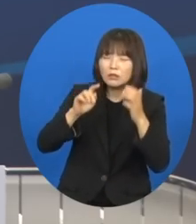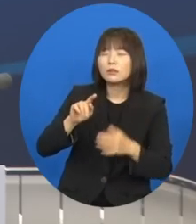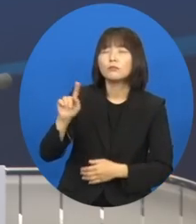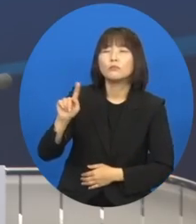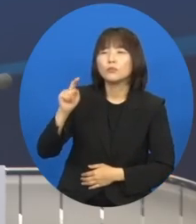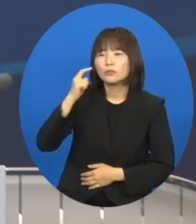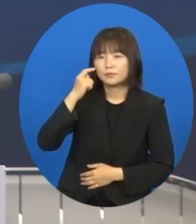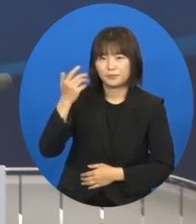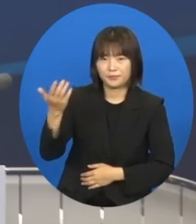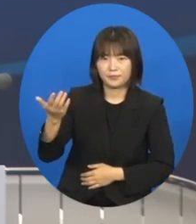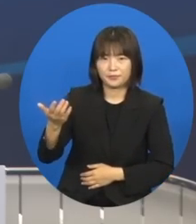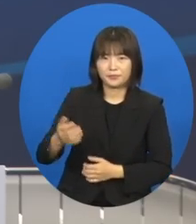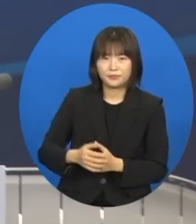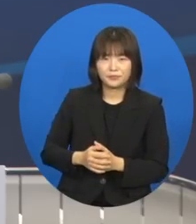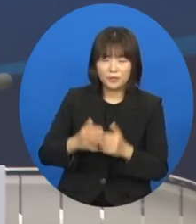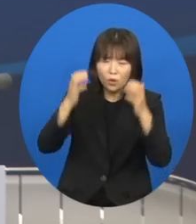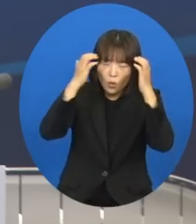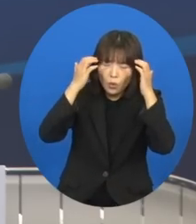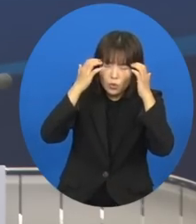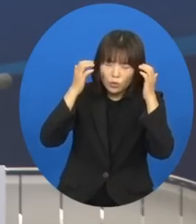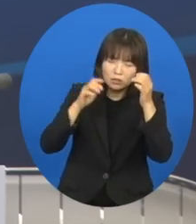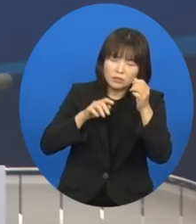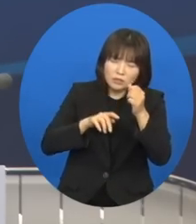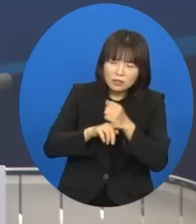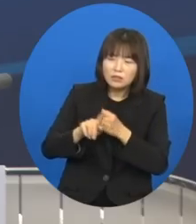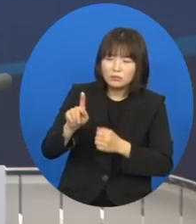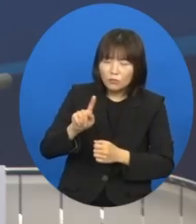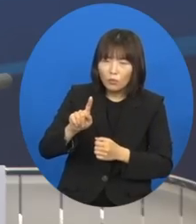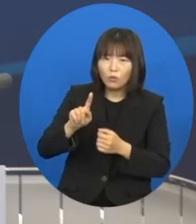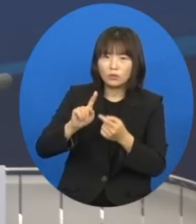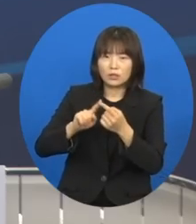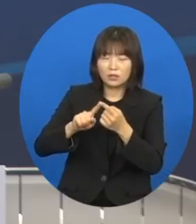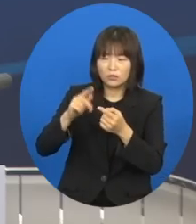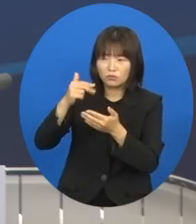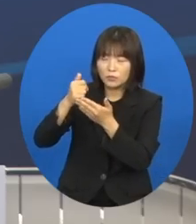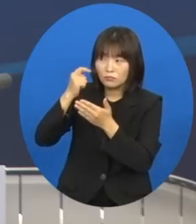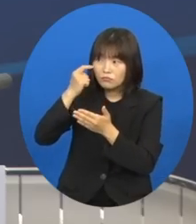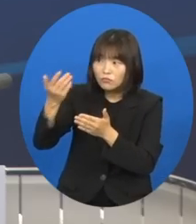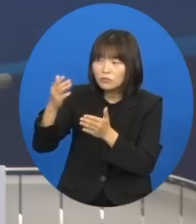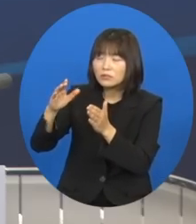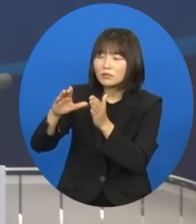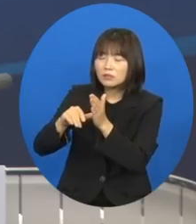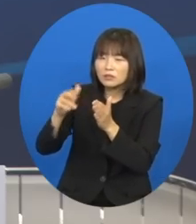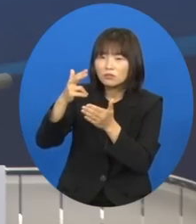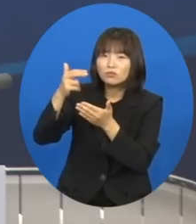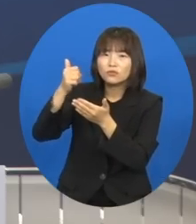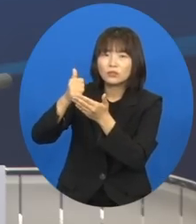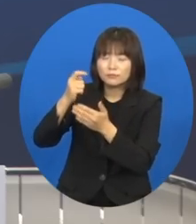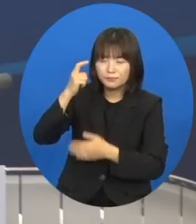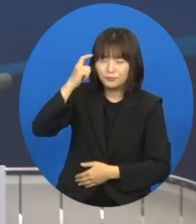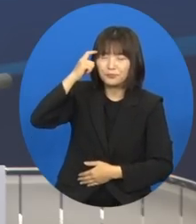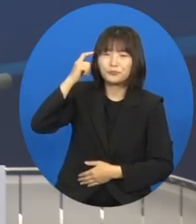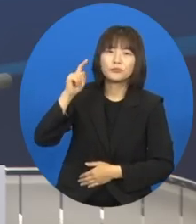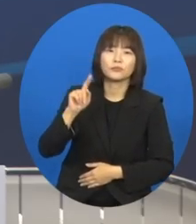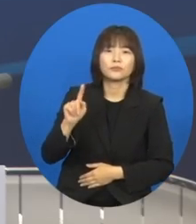무엇이었습니까? 고통의 의미가 무엇이었는지 주님께 물었을 때 주님이 저에게 깨닫게 해주신